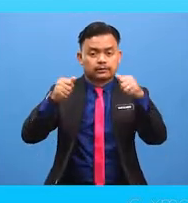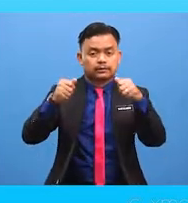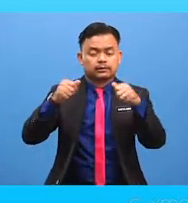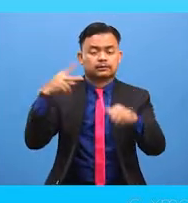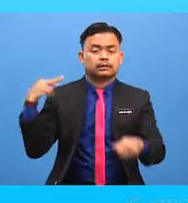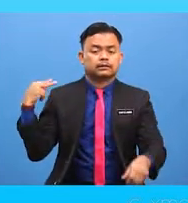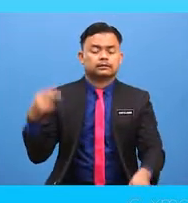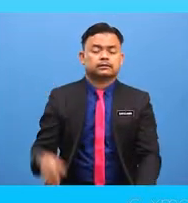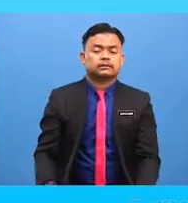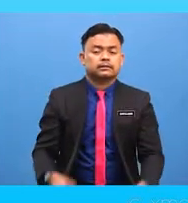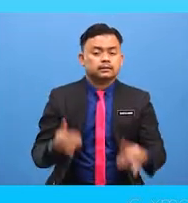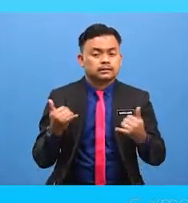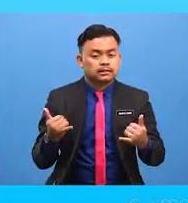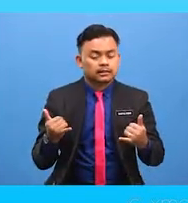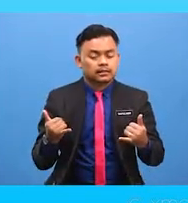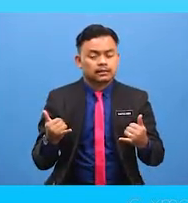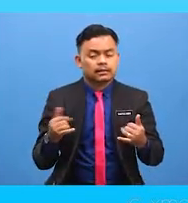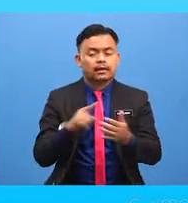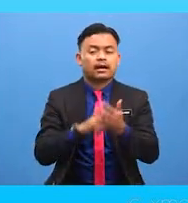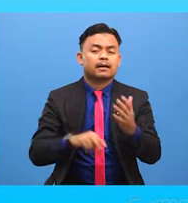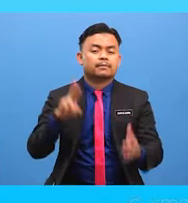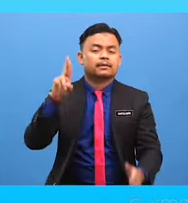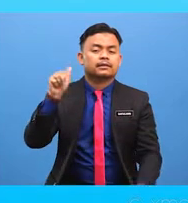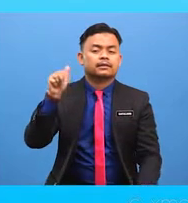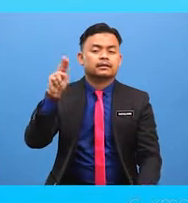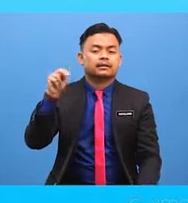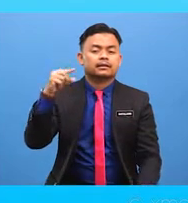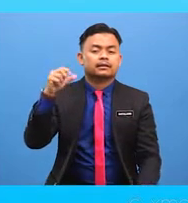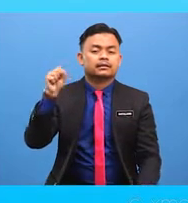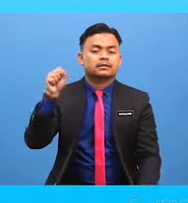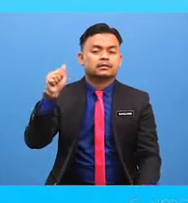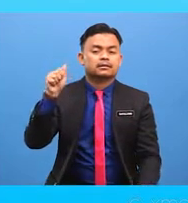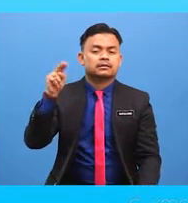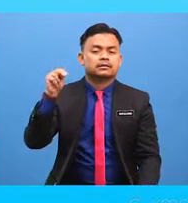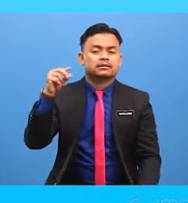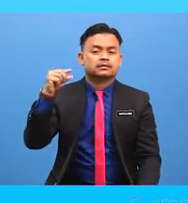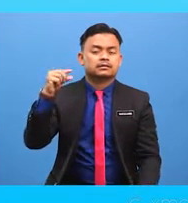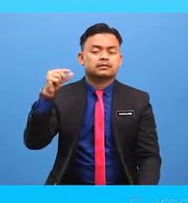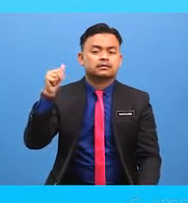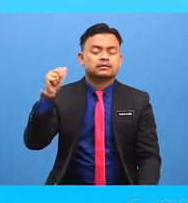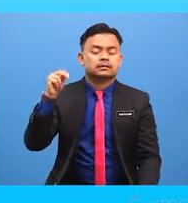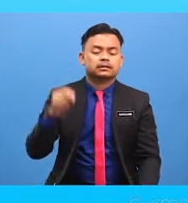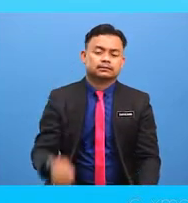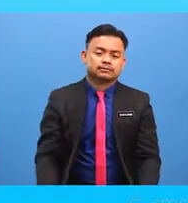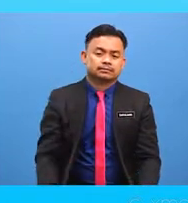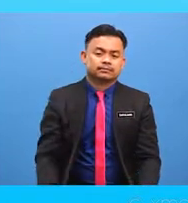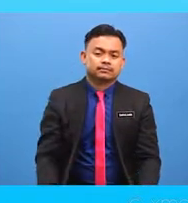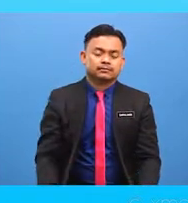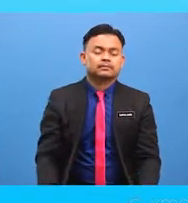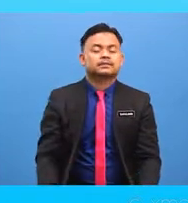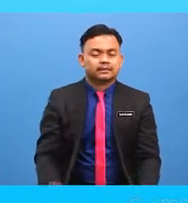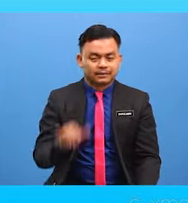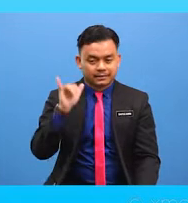Sekarang, cuba kamu nyatakan rangsangan dan gerak balas. Ya, rangsangan